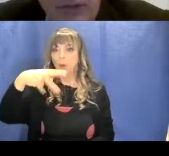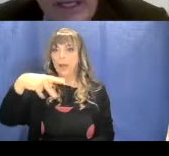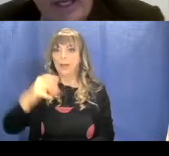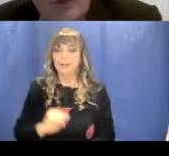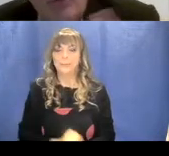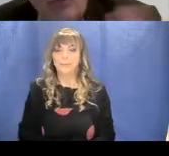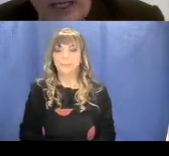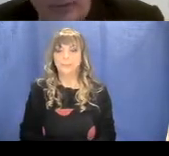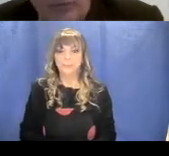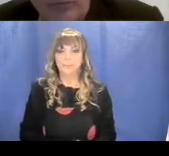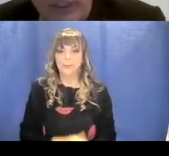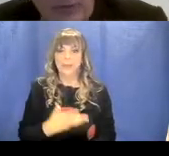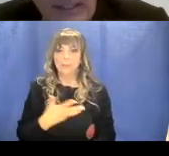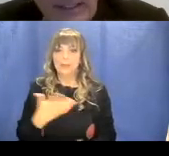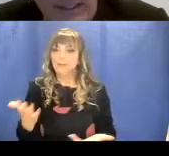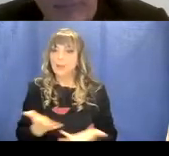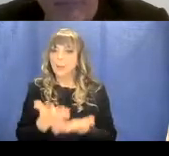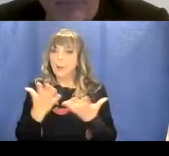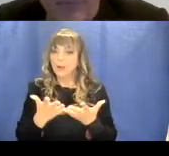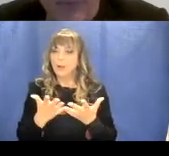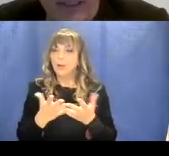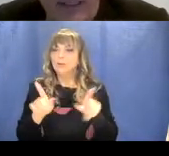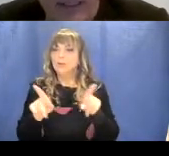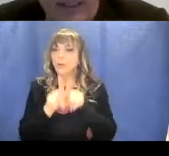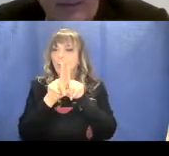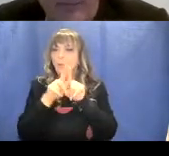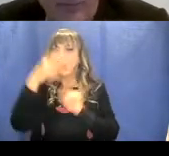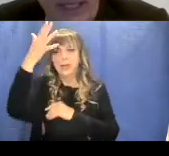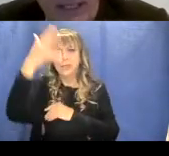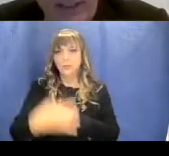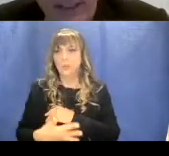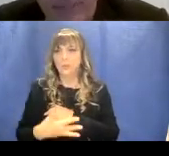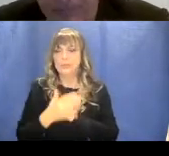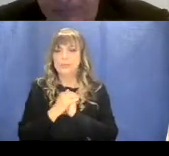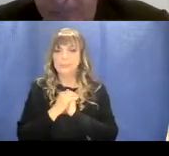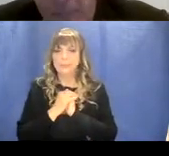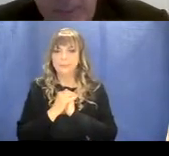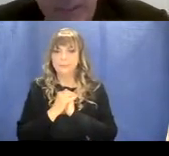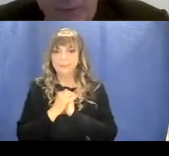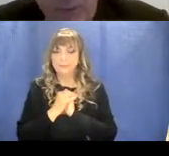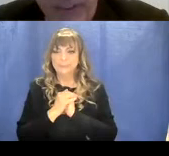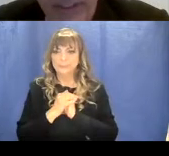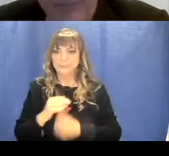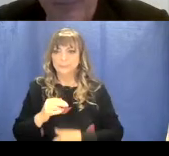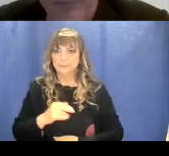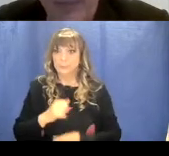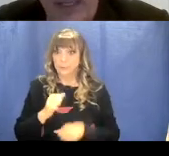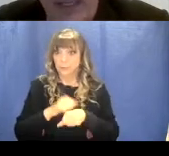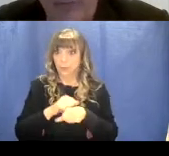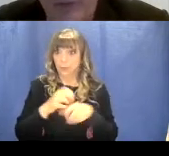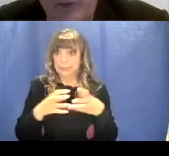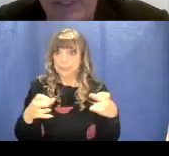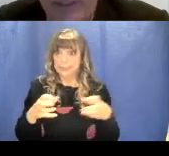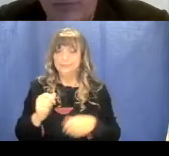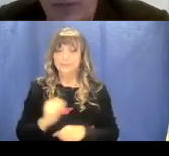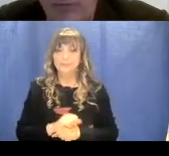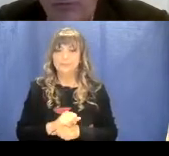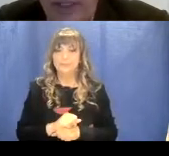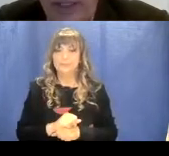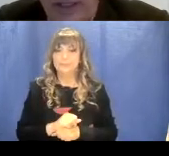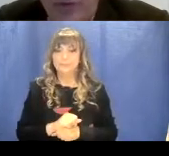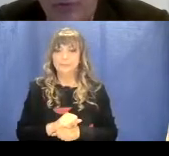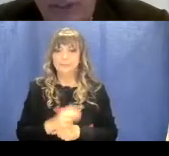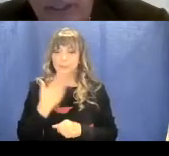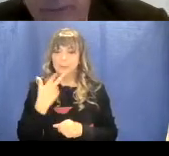ma c'è qualcosa che accomuna tutti questi poliedri di questi solidi e lo faccio vedere in una